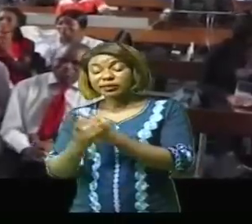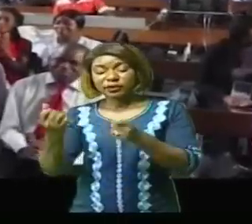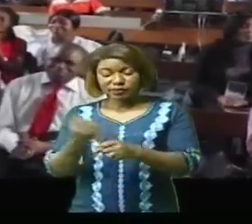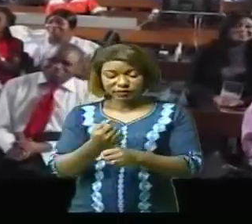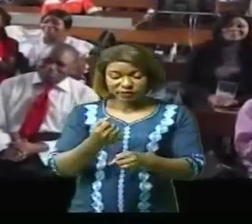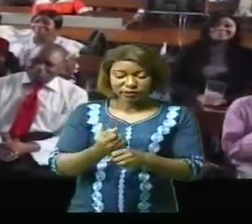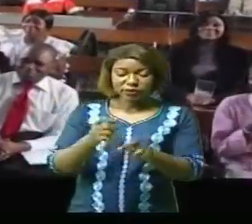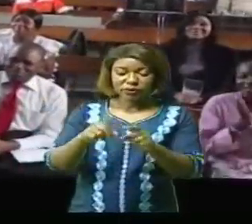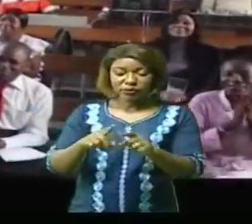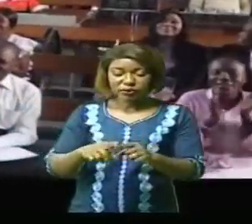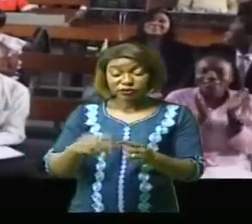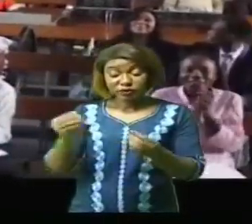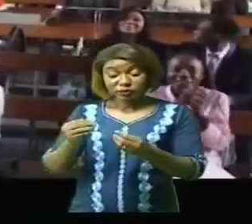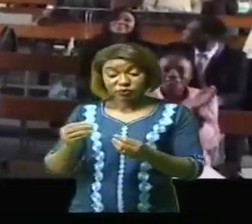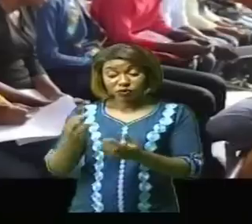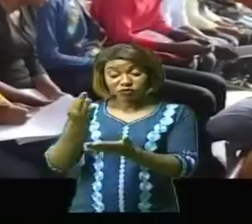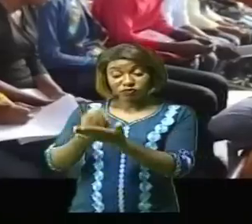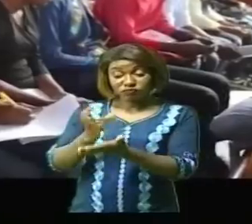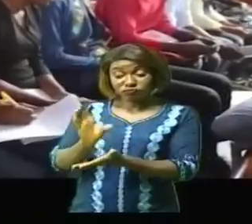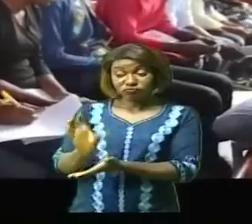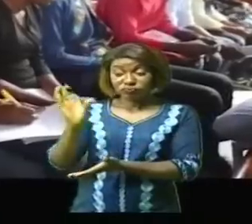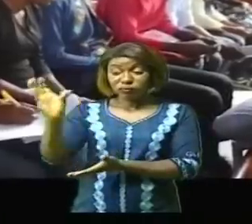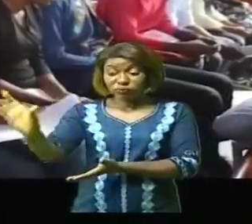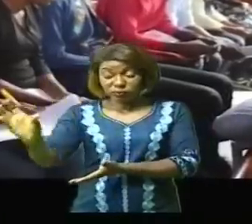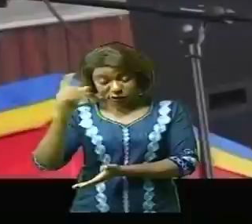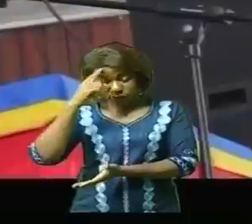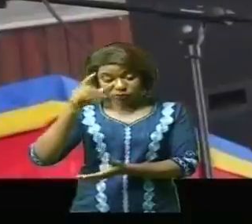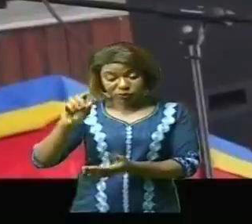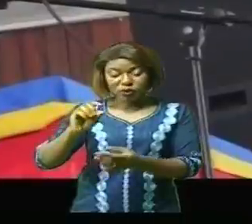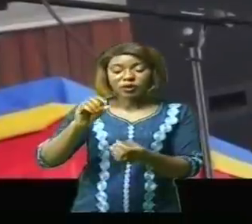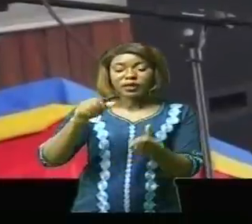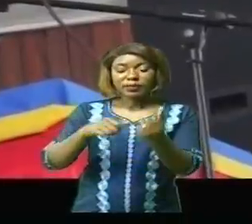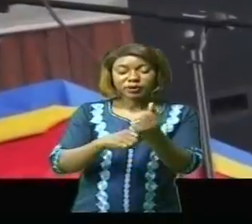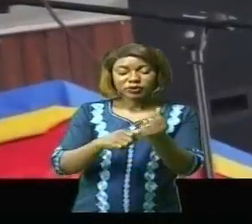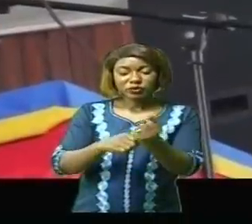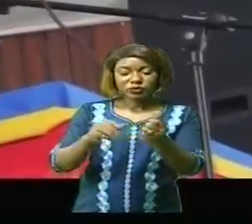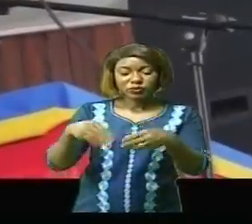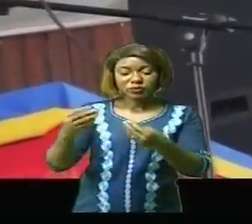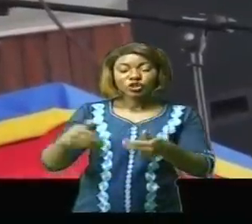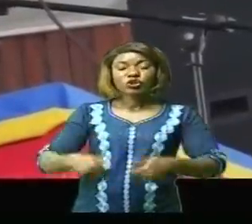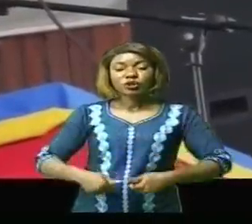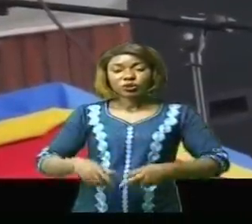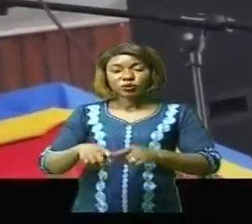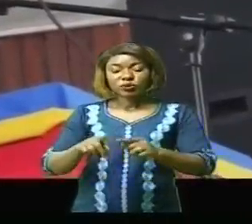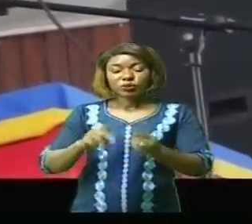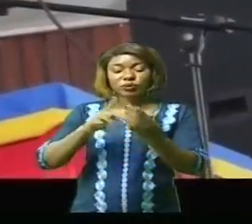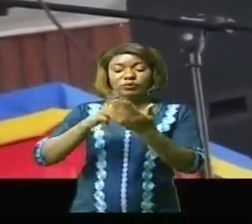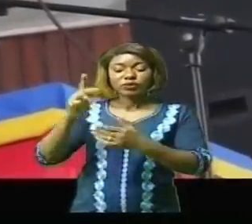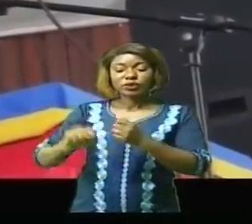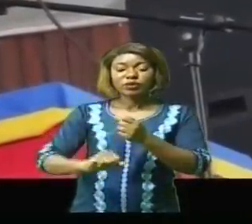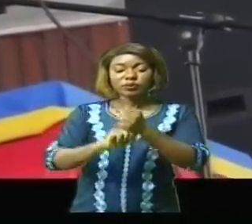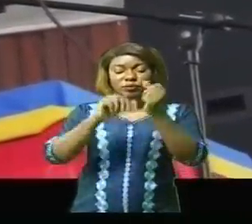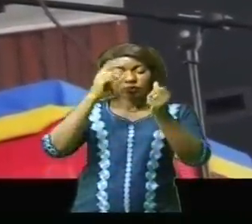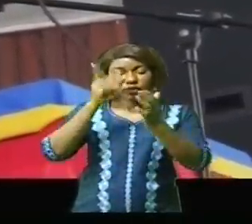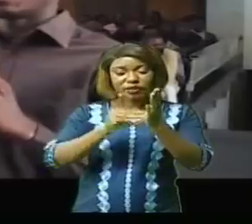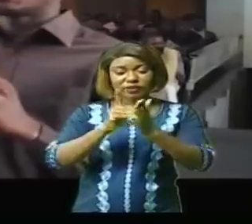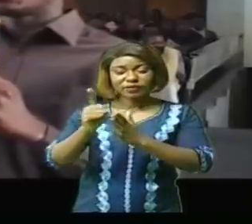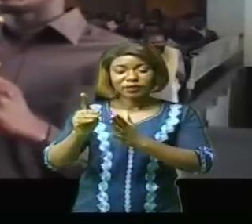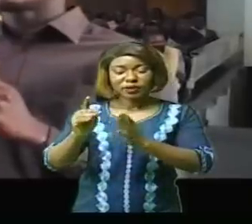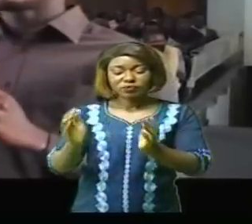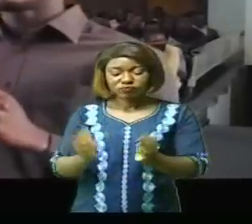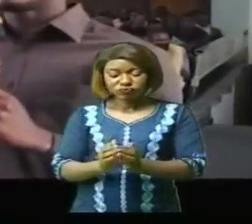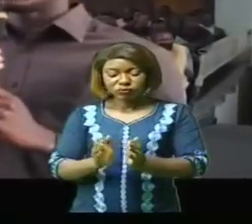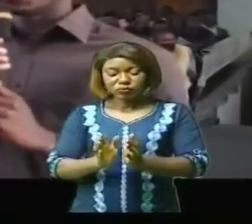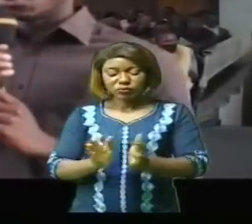au fonds de garantie pour l'entrepreneuriat en RDC FOGEC et les PADEM PME, projet d'appui pour le développement de micro,